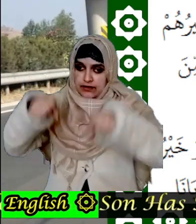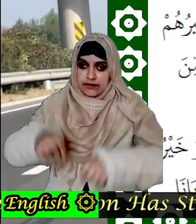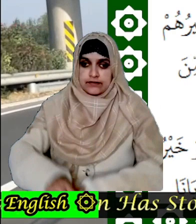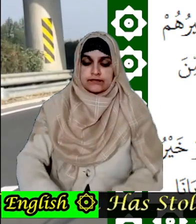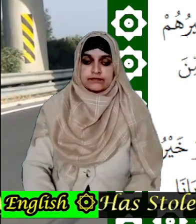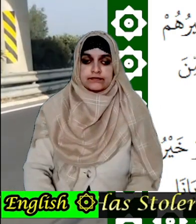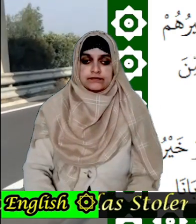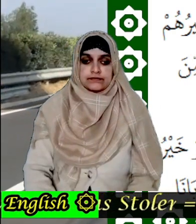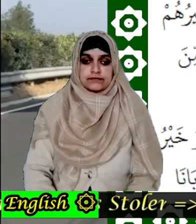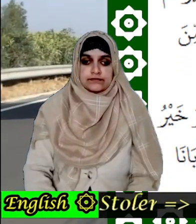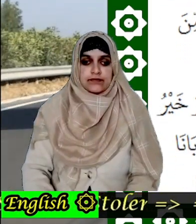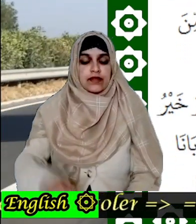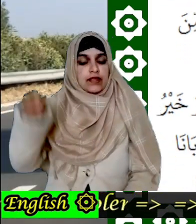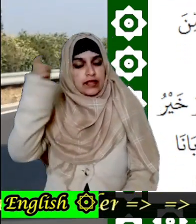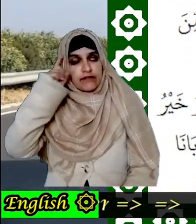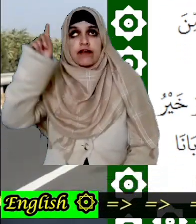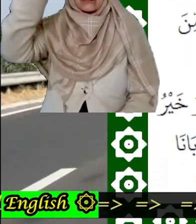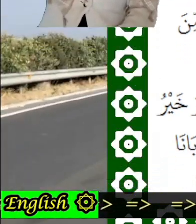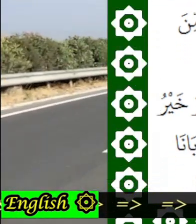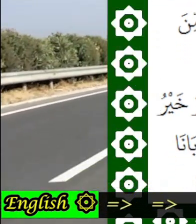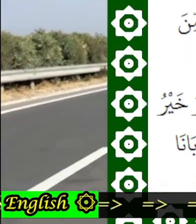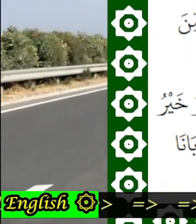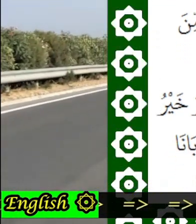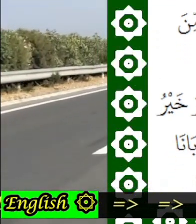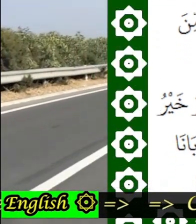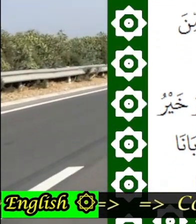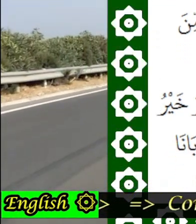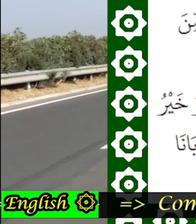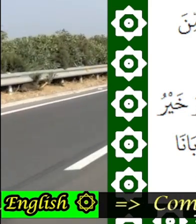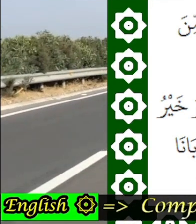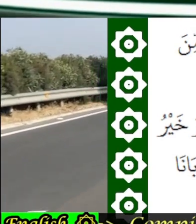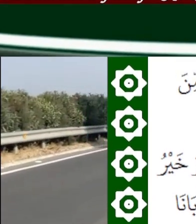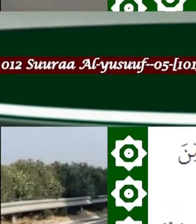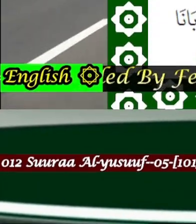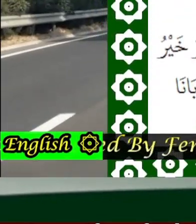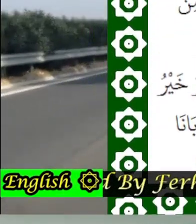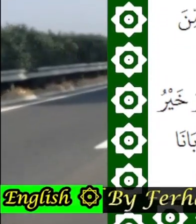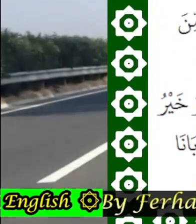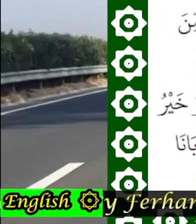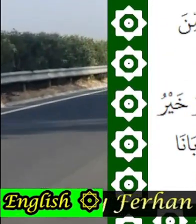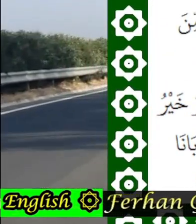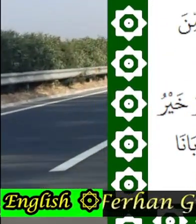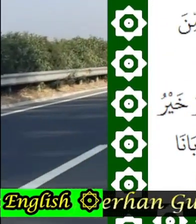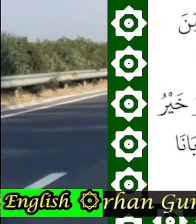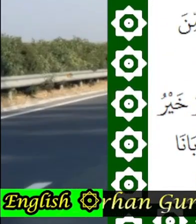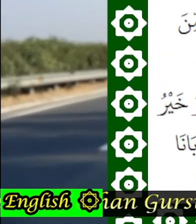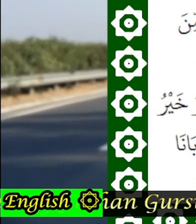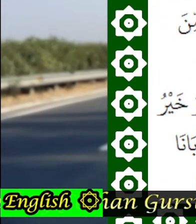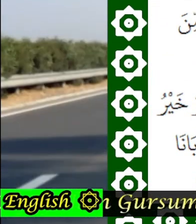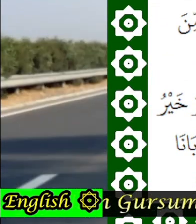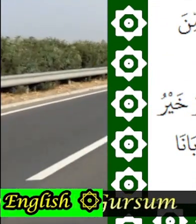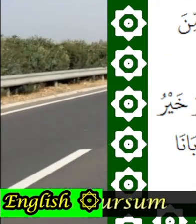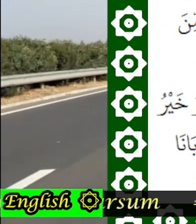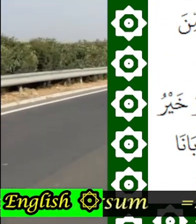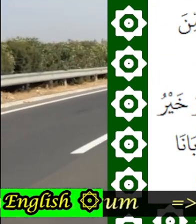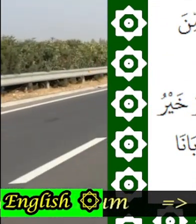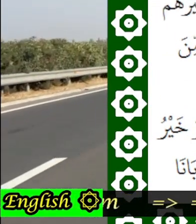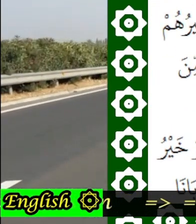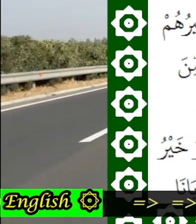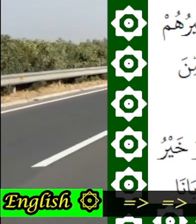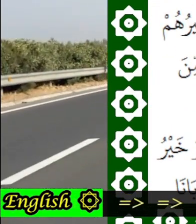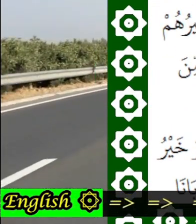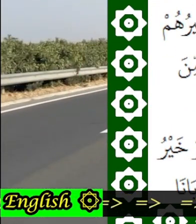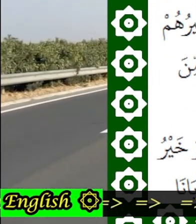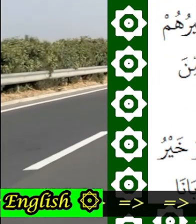أو يحكم الله لي وهو خير الحاكمين. أبكنا فلما سيأسوا أبقى